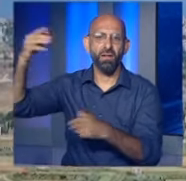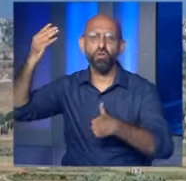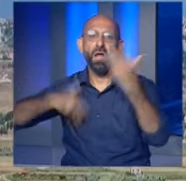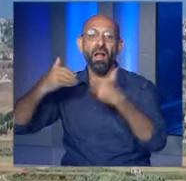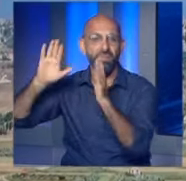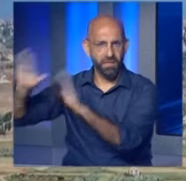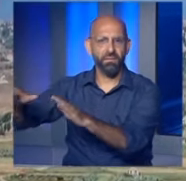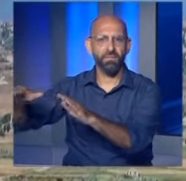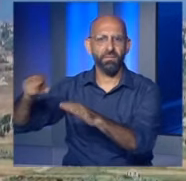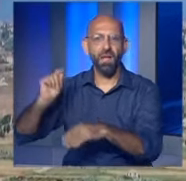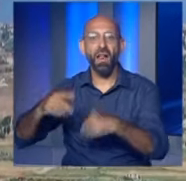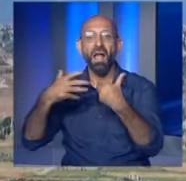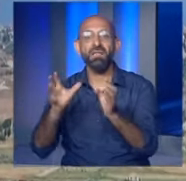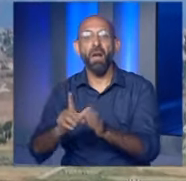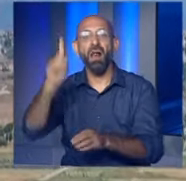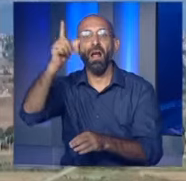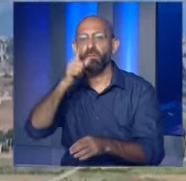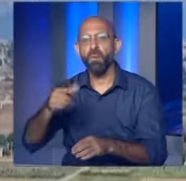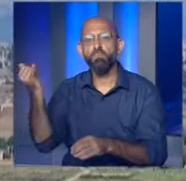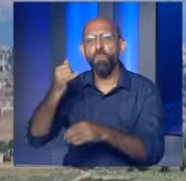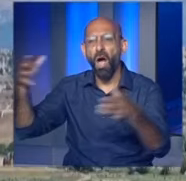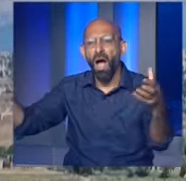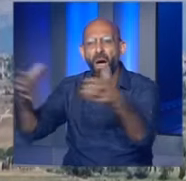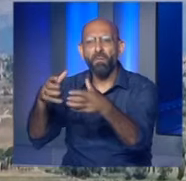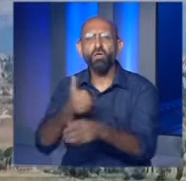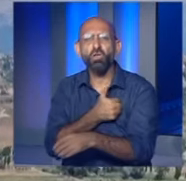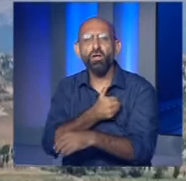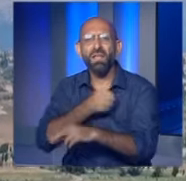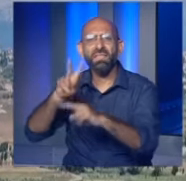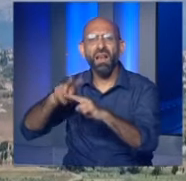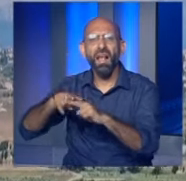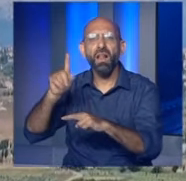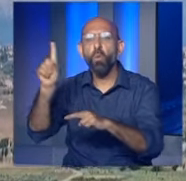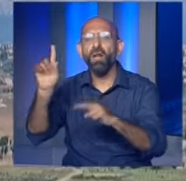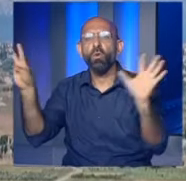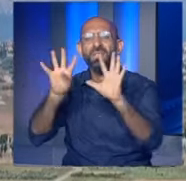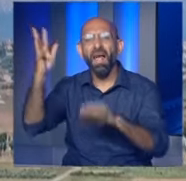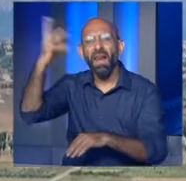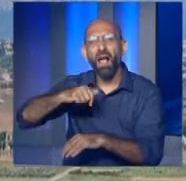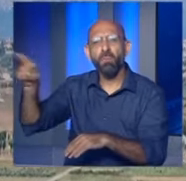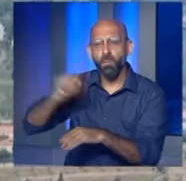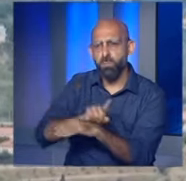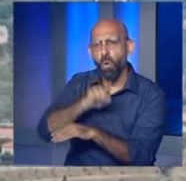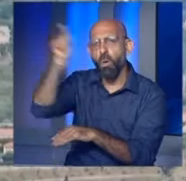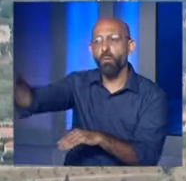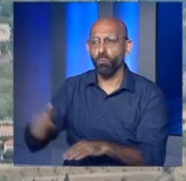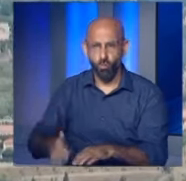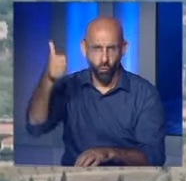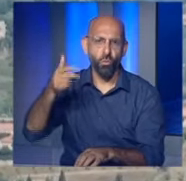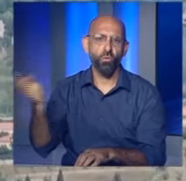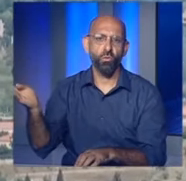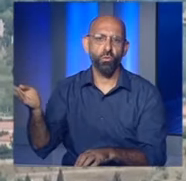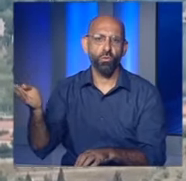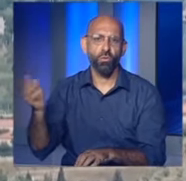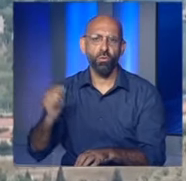شره كذلك اعلن حزب الله تدمير جزء من مقر قياده الفرقه 91 في ثكنه برانيت الاسرائيليه بصاروخ ثقيل